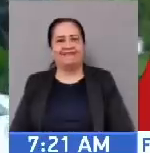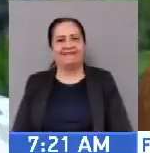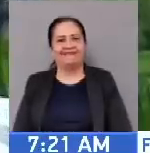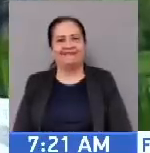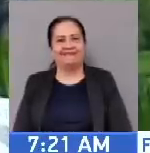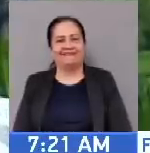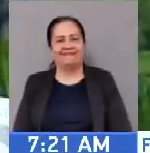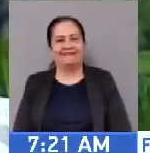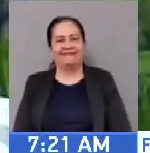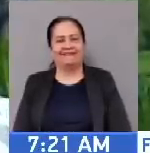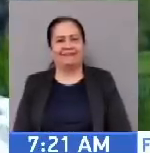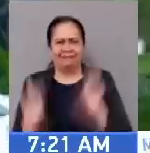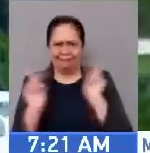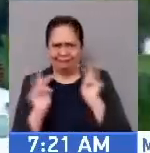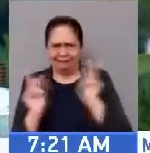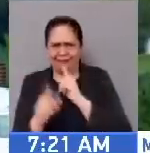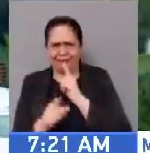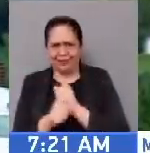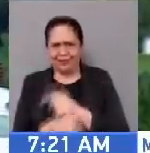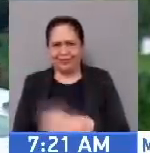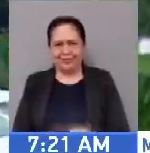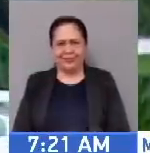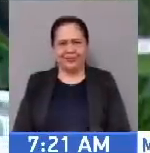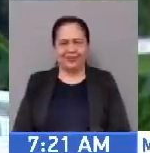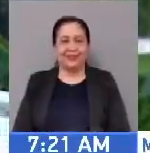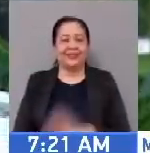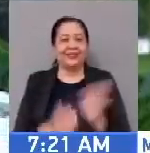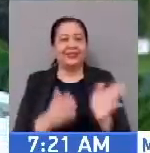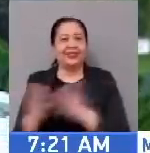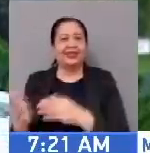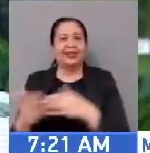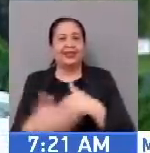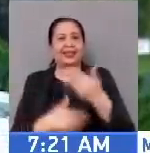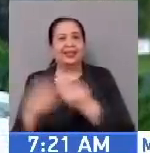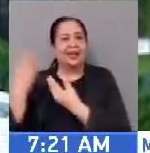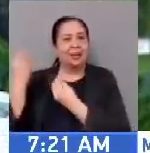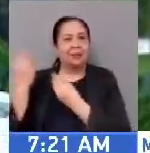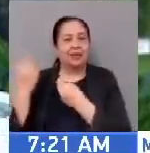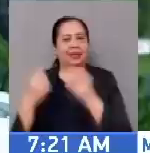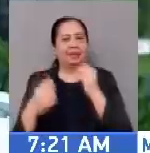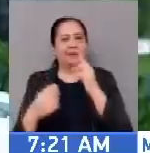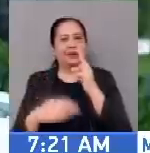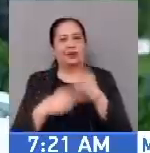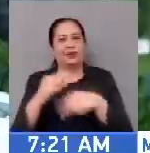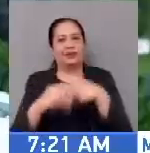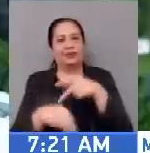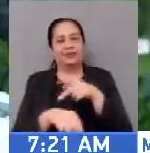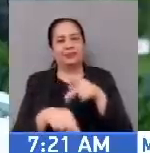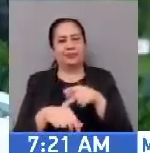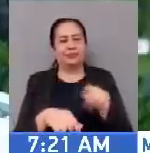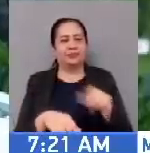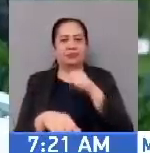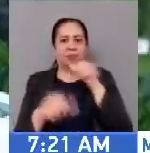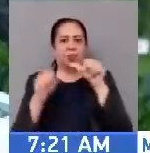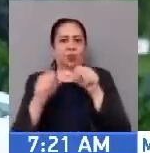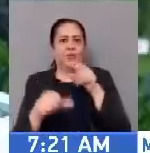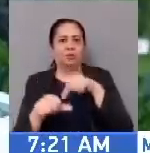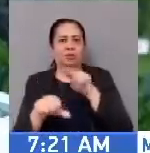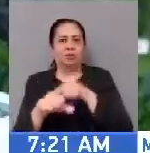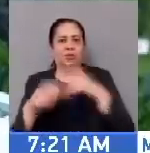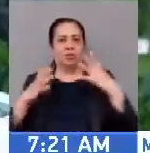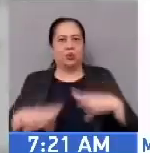Nakakilig naman talaga yung ganyan. Samantala, update tayo sa Miss Universe Philippines 2022. Hindi natuloy ang national costume presentation